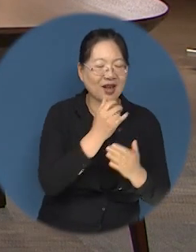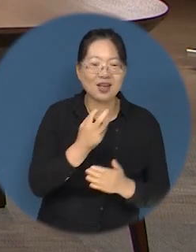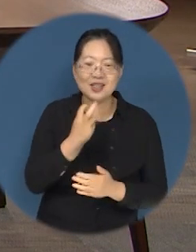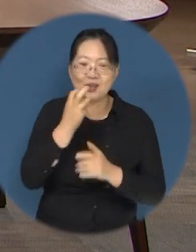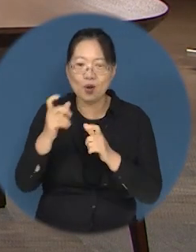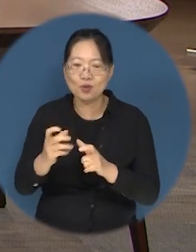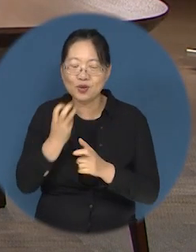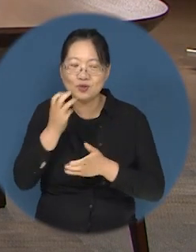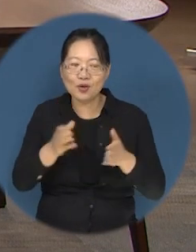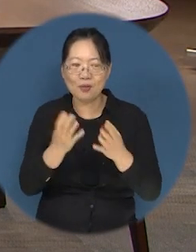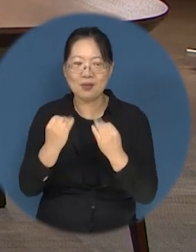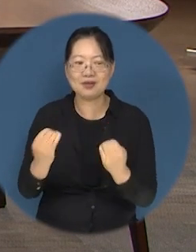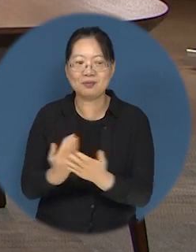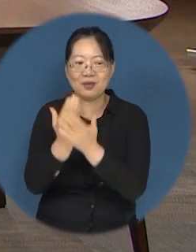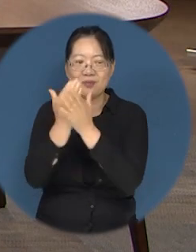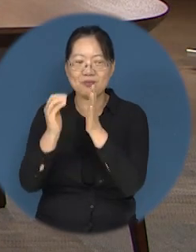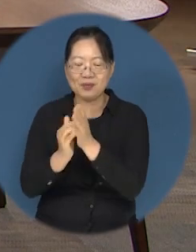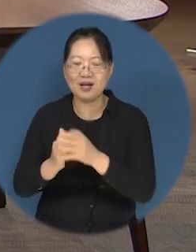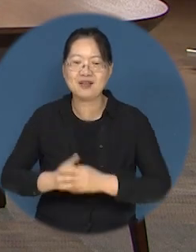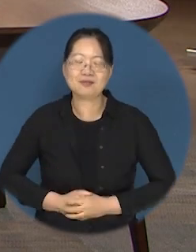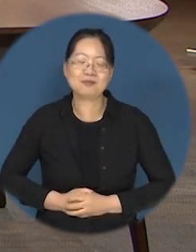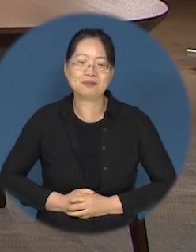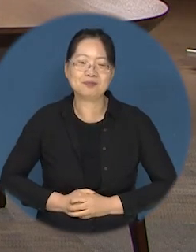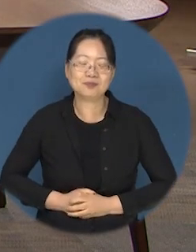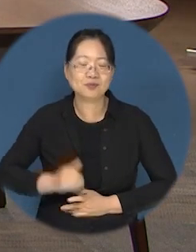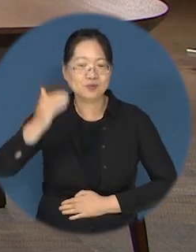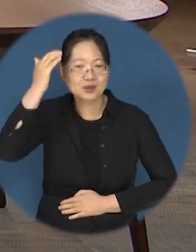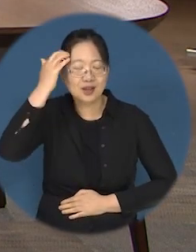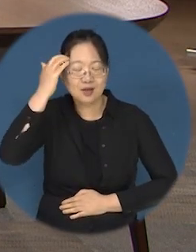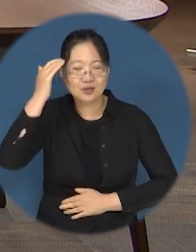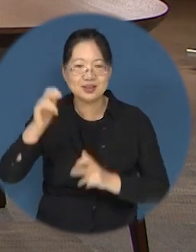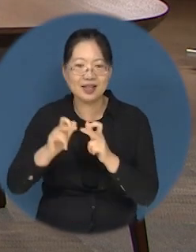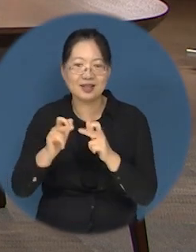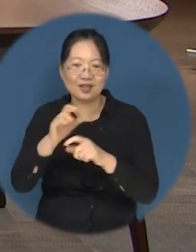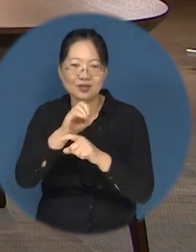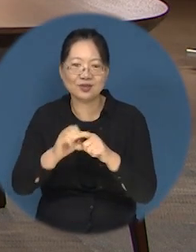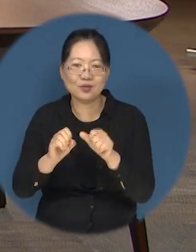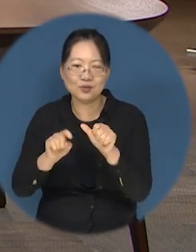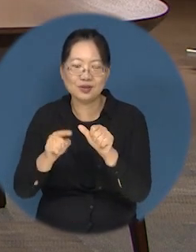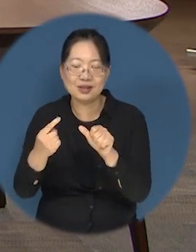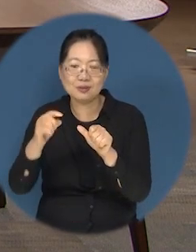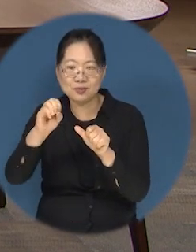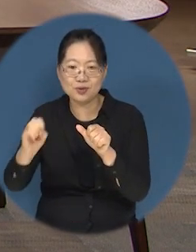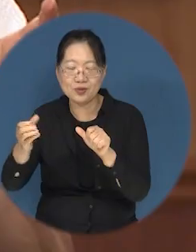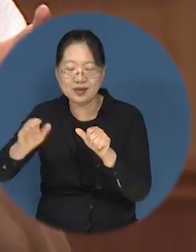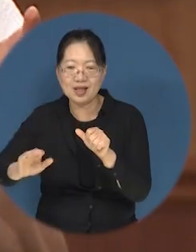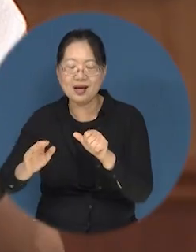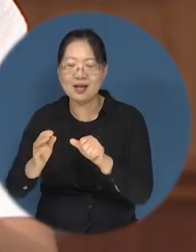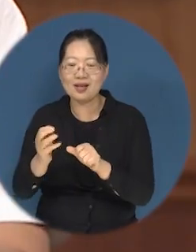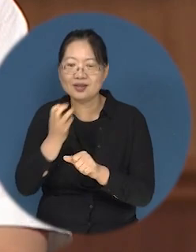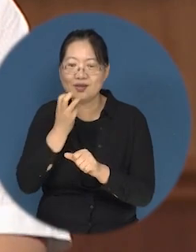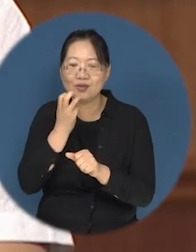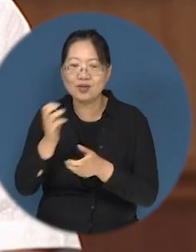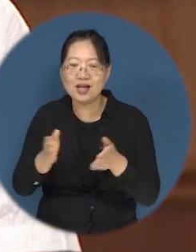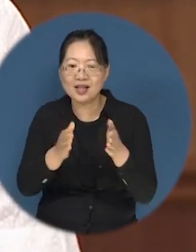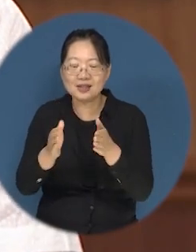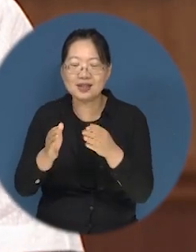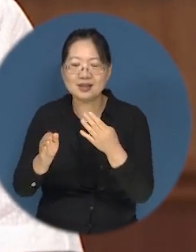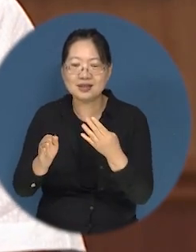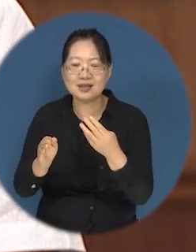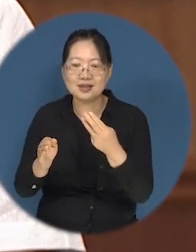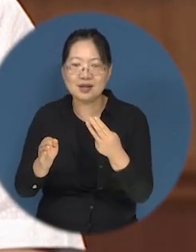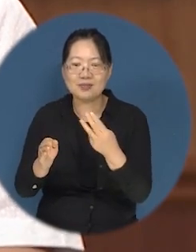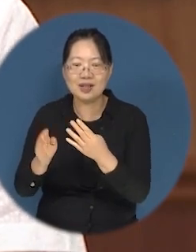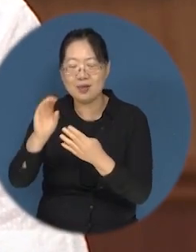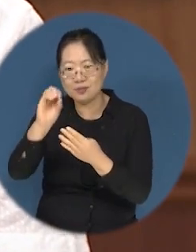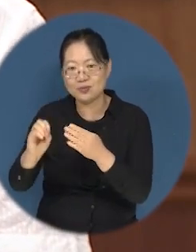수도권은 많이 좋아졌습니다. 그러니까요. 수도권은, 아까 지적하신 예, 것처럼. 우리나라가 장애율이 5.1%인데 네. 수도권은 3, 4%밖에